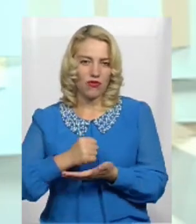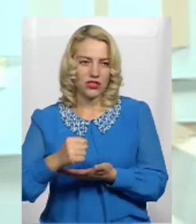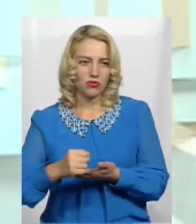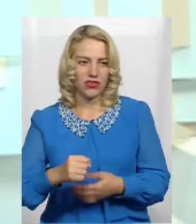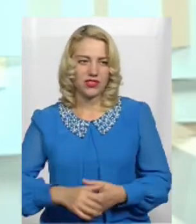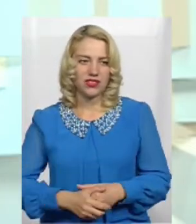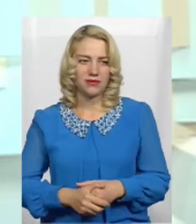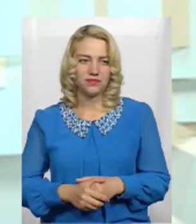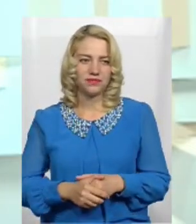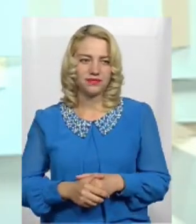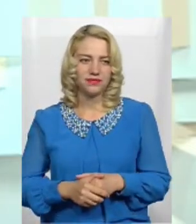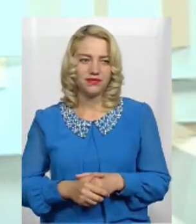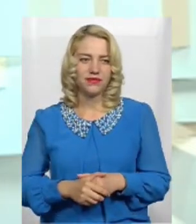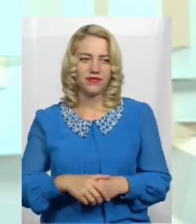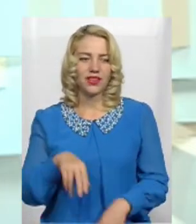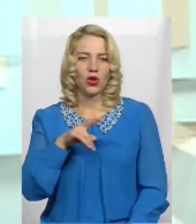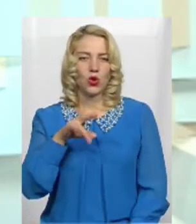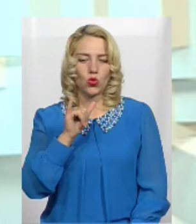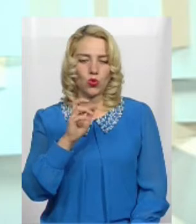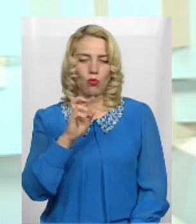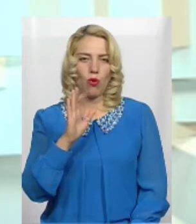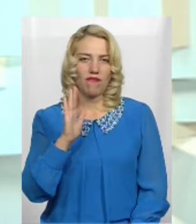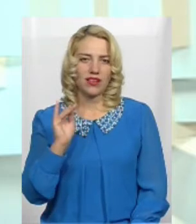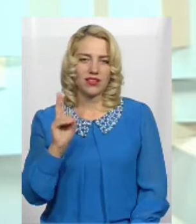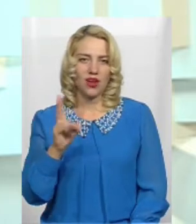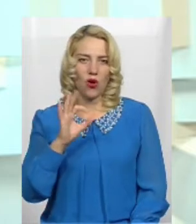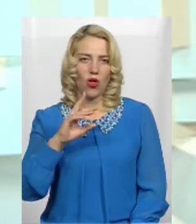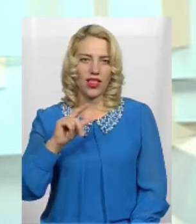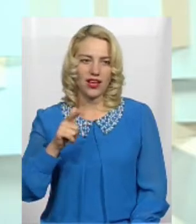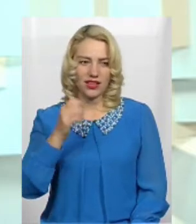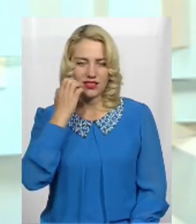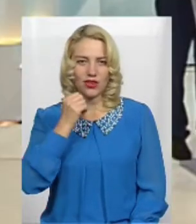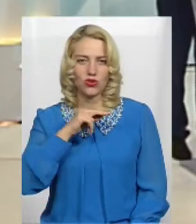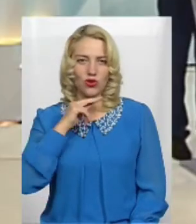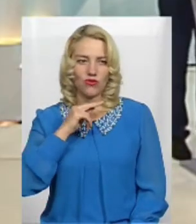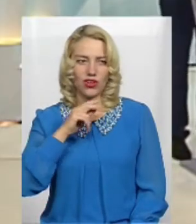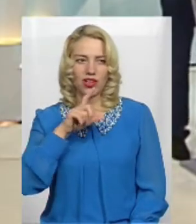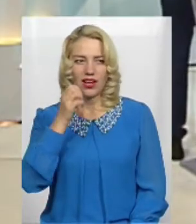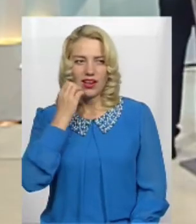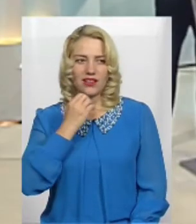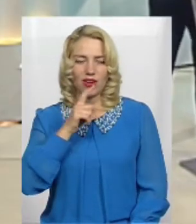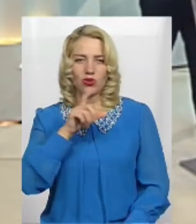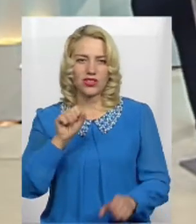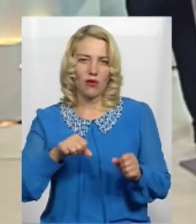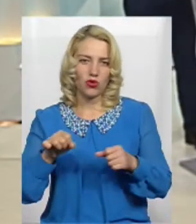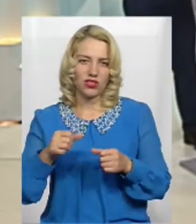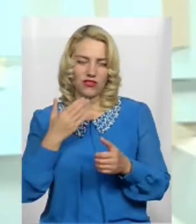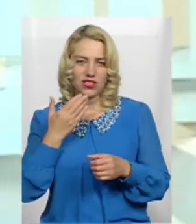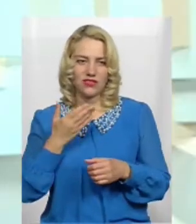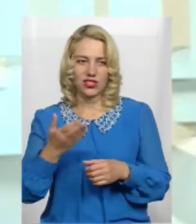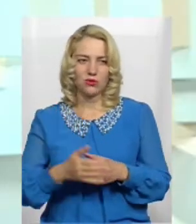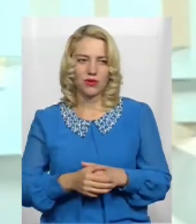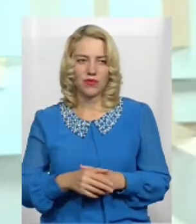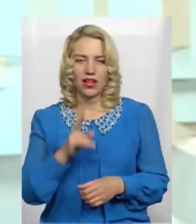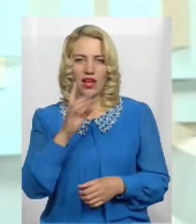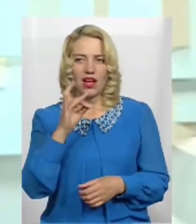самовисуванцем Олегом Дубовиком. Я вам дуже дякую за увагу, дякую за можливість сьогодні бути тут. Дякую вам. А